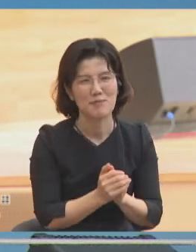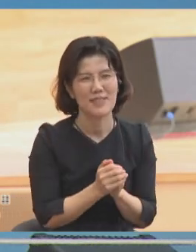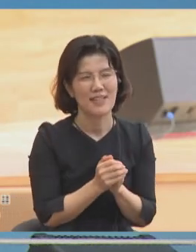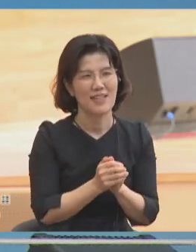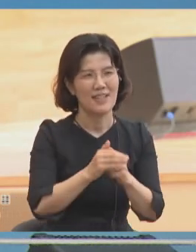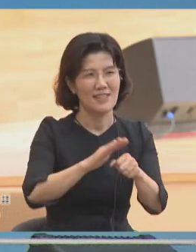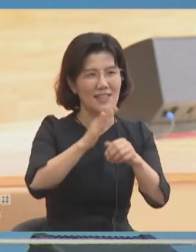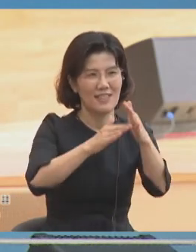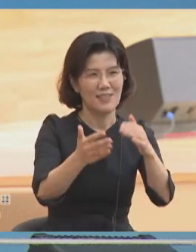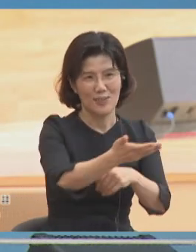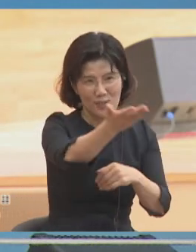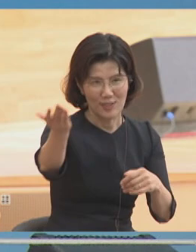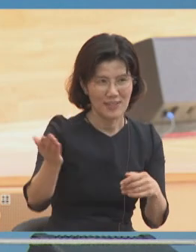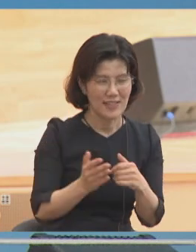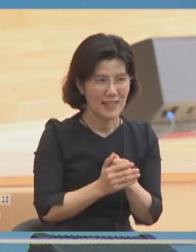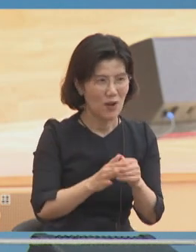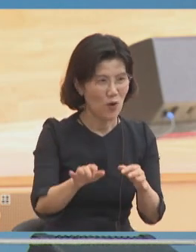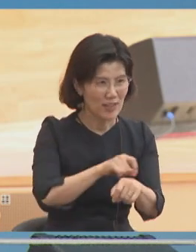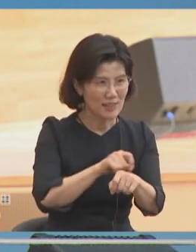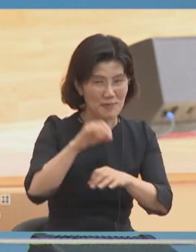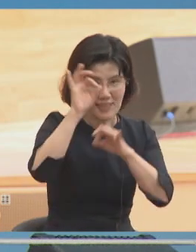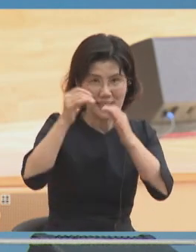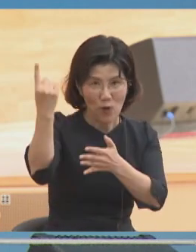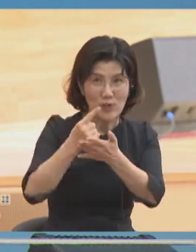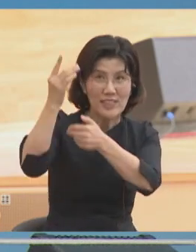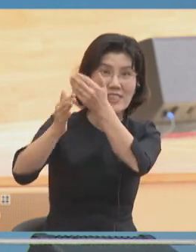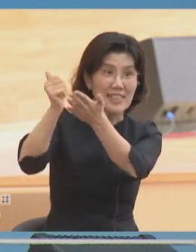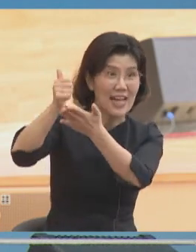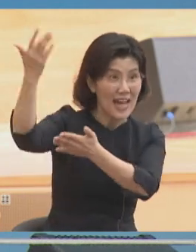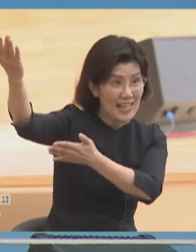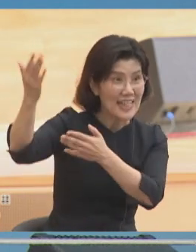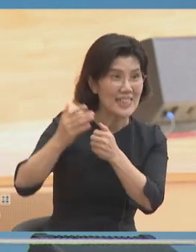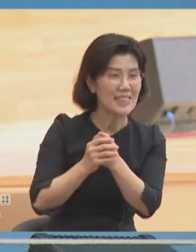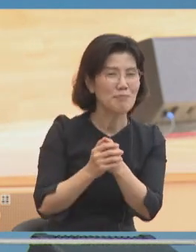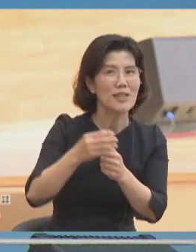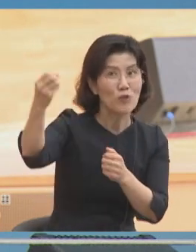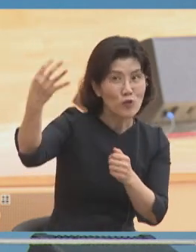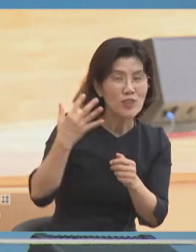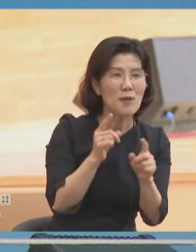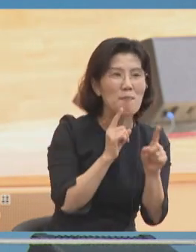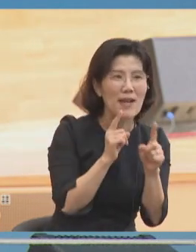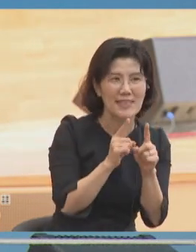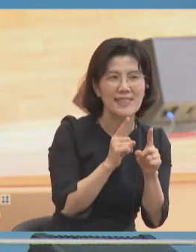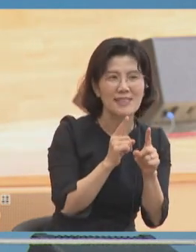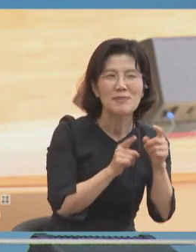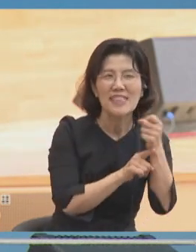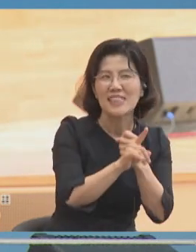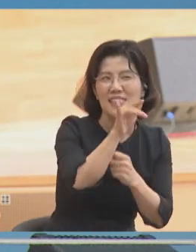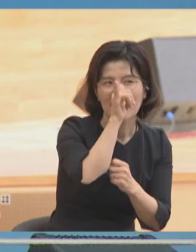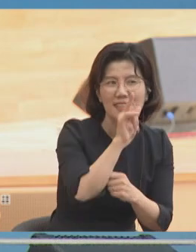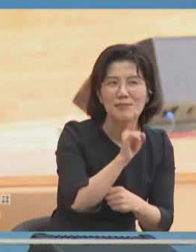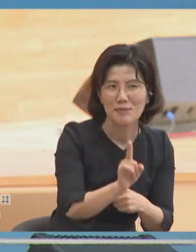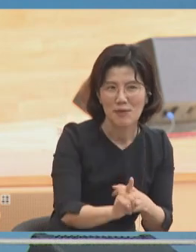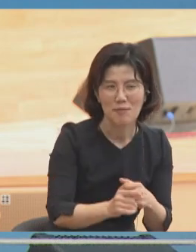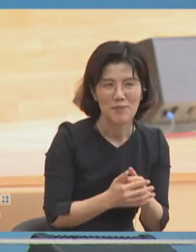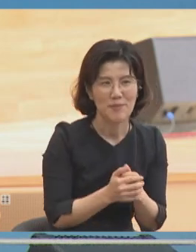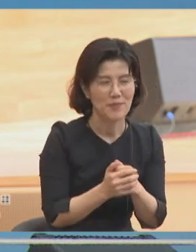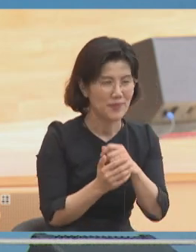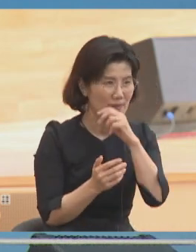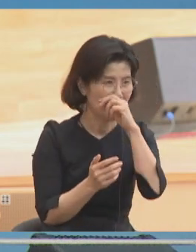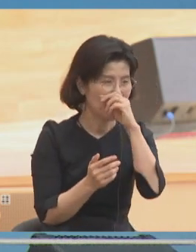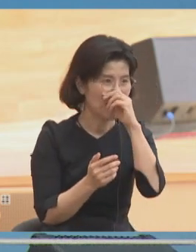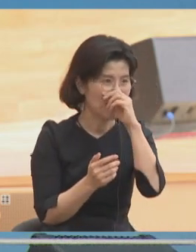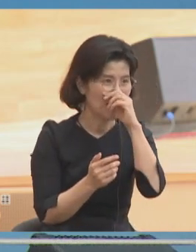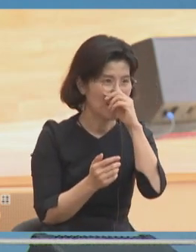성도 여러분 저와 여러분들에게 특별하게 찾아오신이 하나님 들려주신 말씀이 반드시 있습니다 여러분 같은 선교 매주일마다